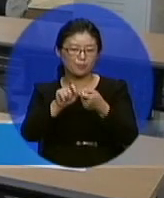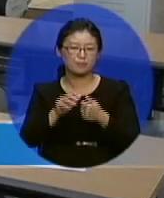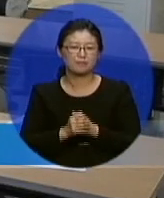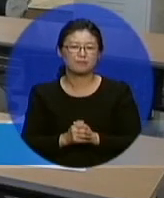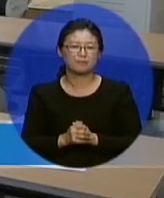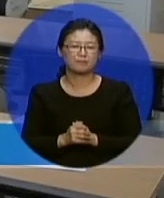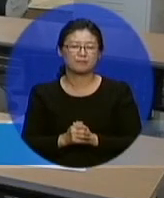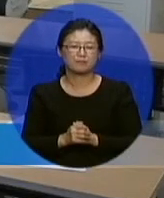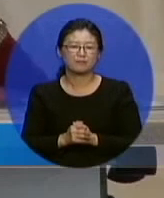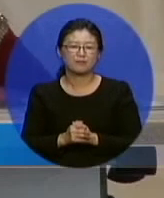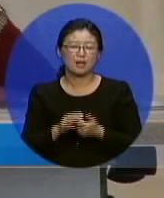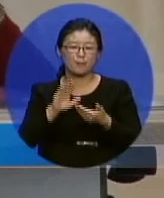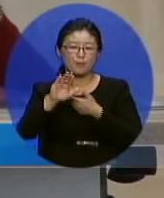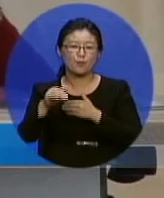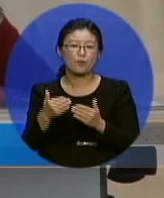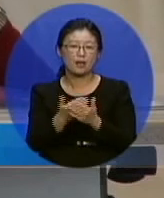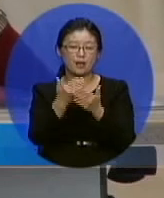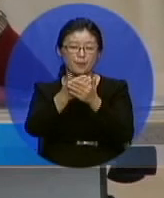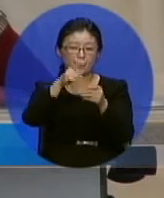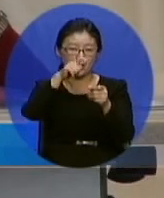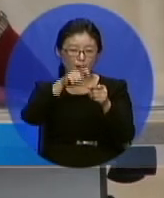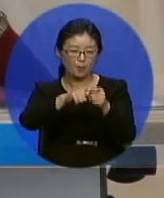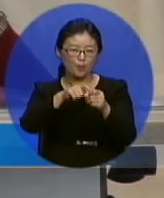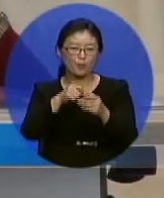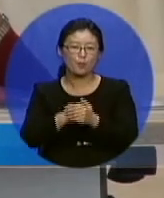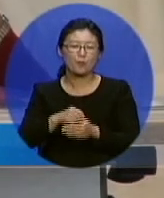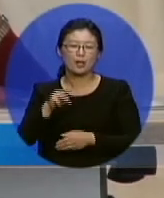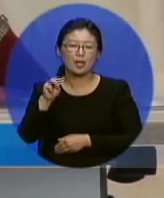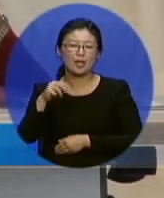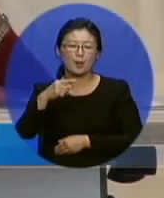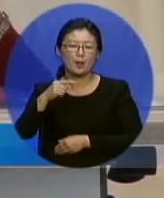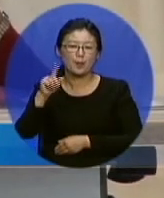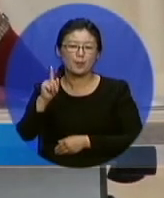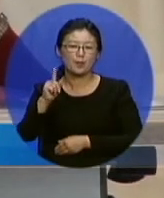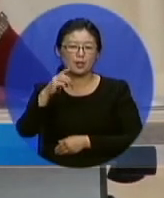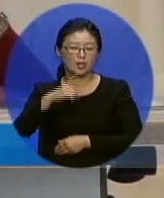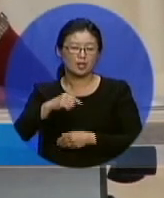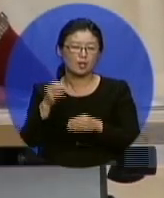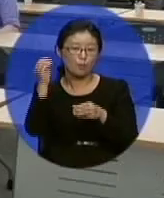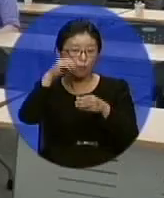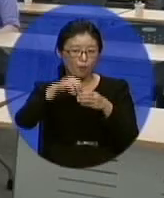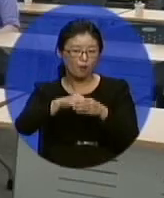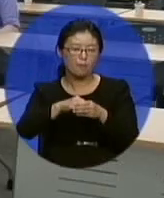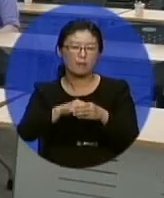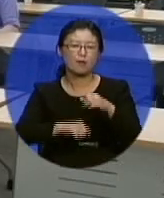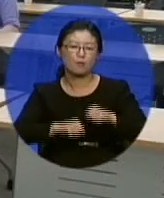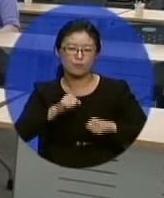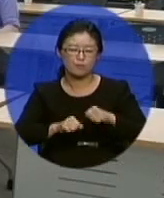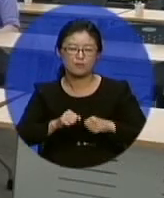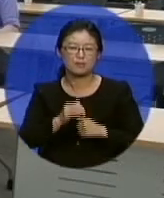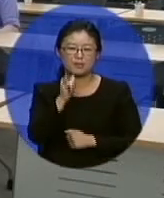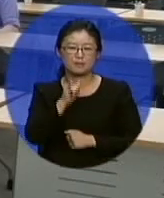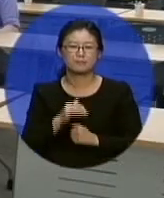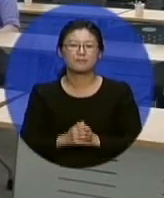가운데 이후 개발 목표인 포스트 MDG에 장애 관점을 포함하기 위한 움직임이 활발하게 일고